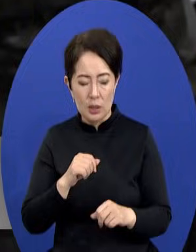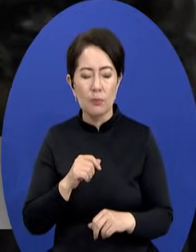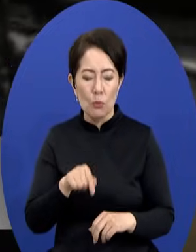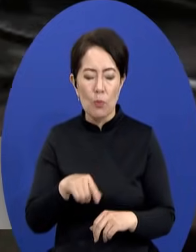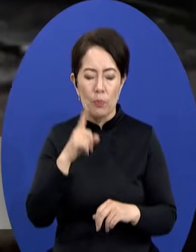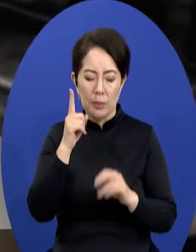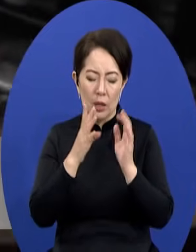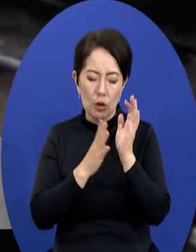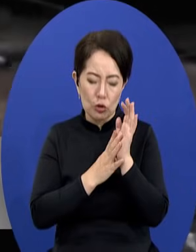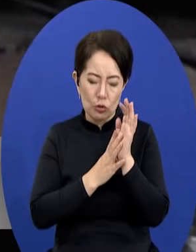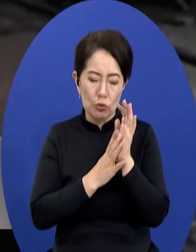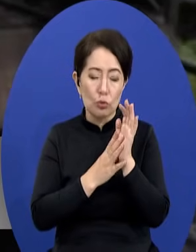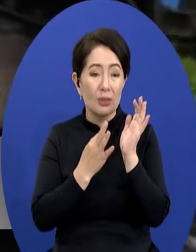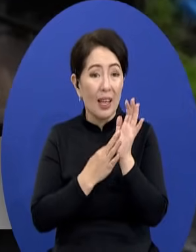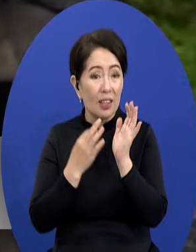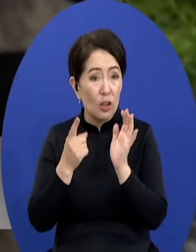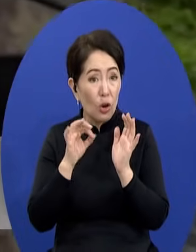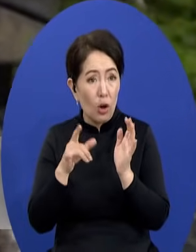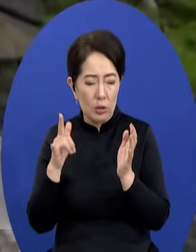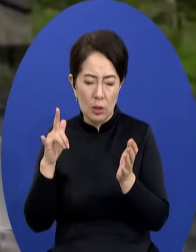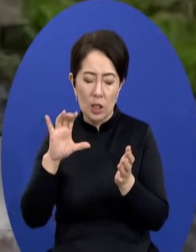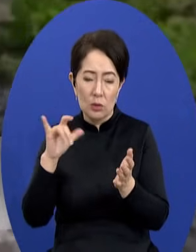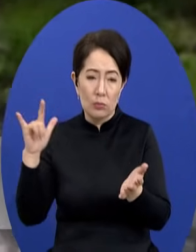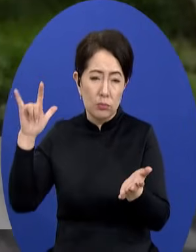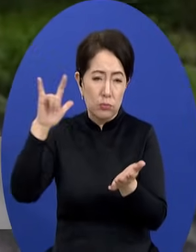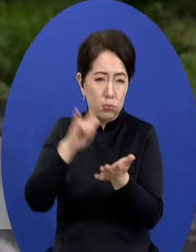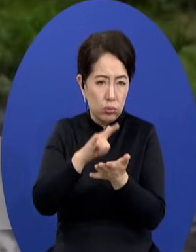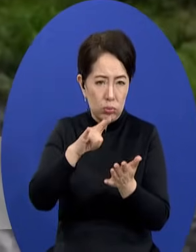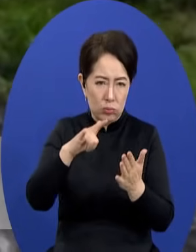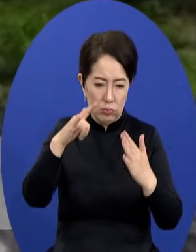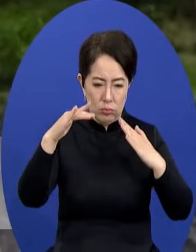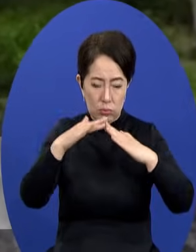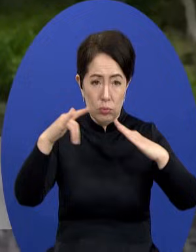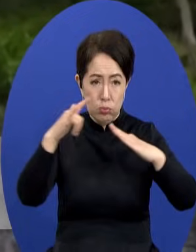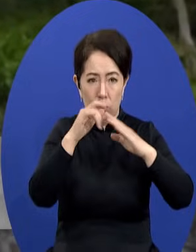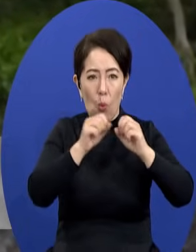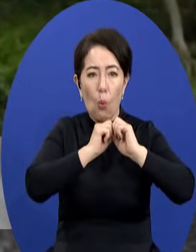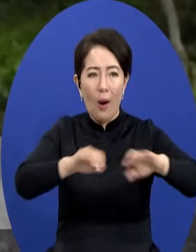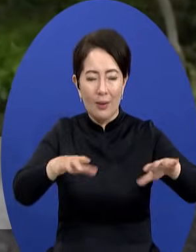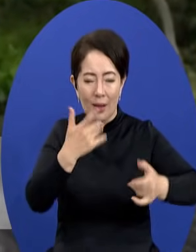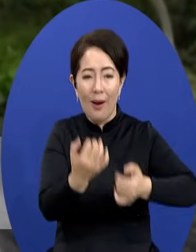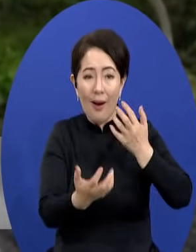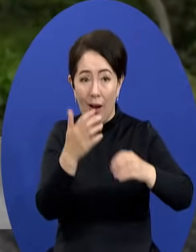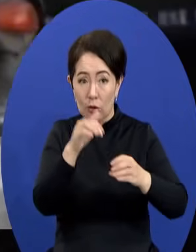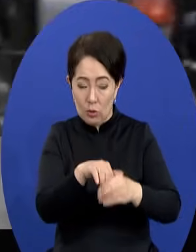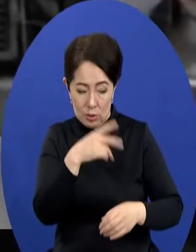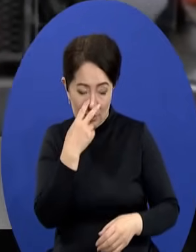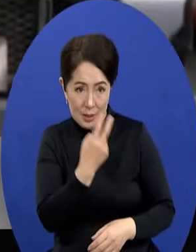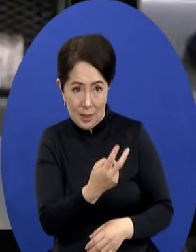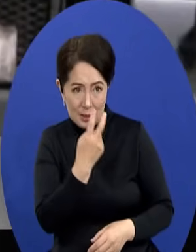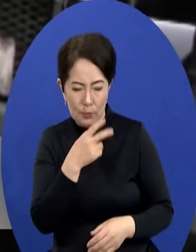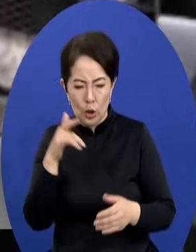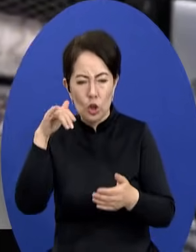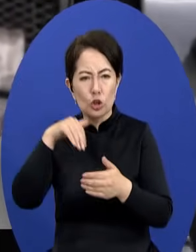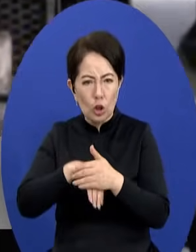байсан С-130 газар мөрөгсөн даруйдаа хідэн хэсэгт хуваагдж гал давтсан дүр зураг ажиглагдж байгаамаа. Дотор нь